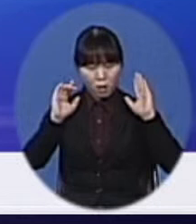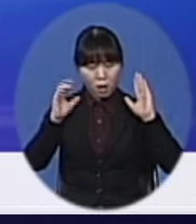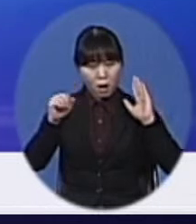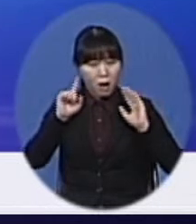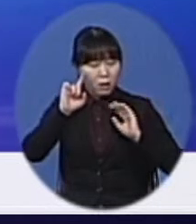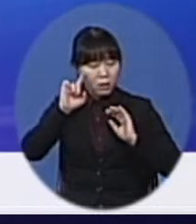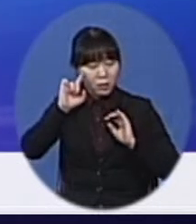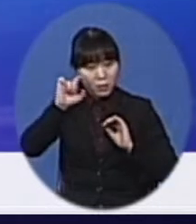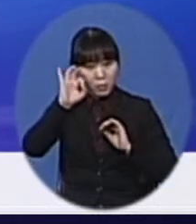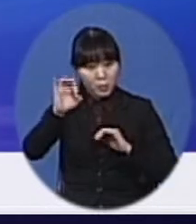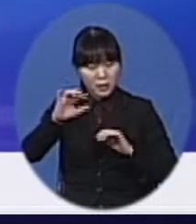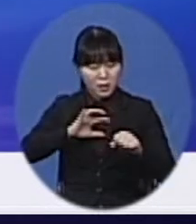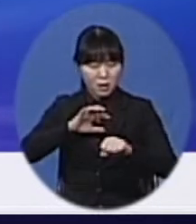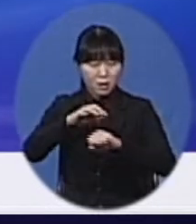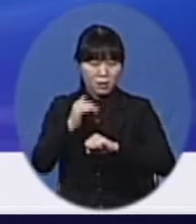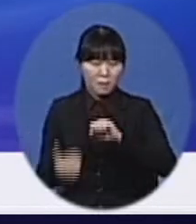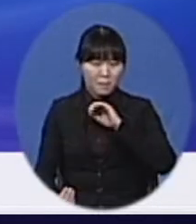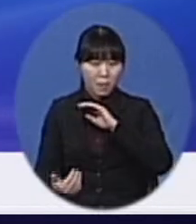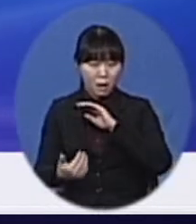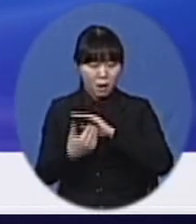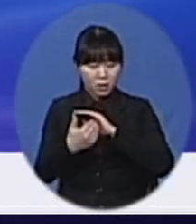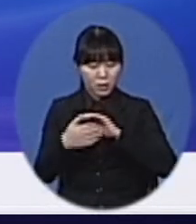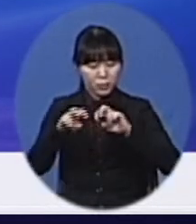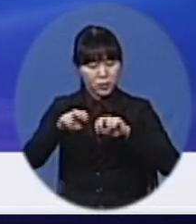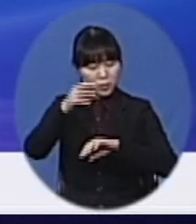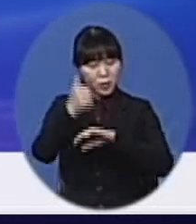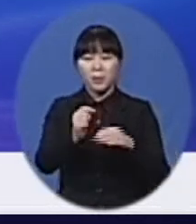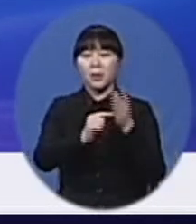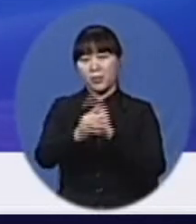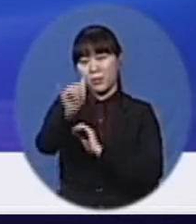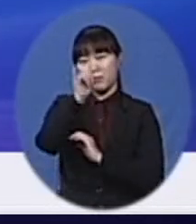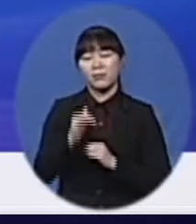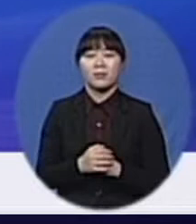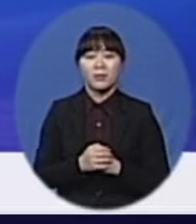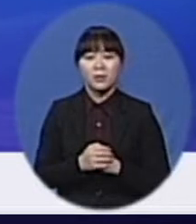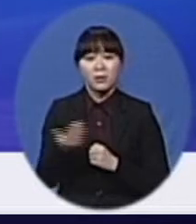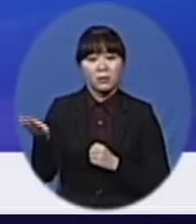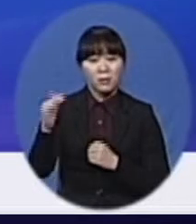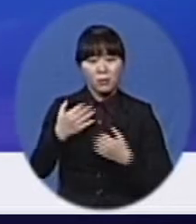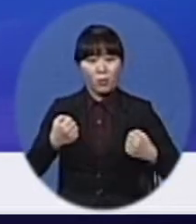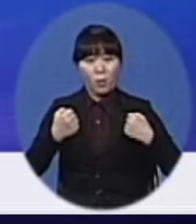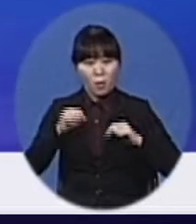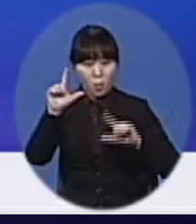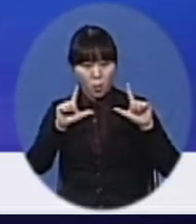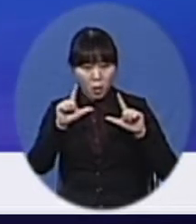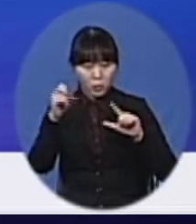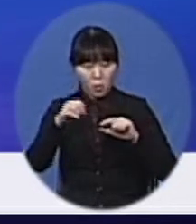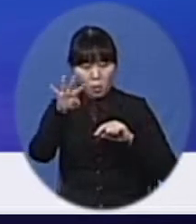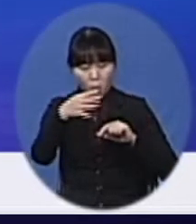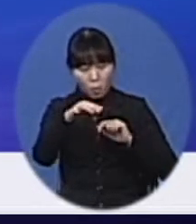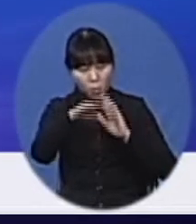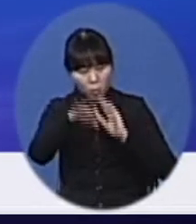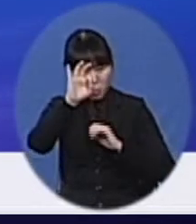받는 스트레스가 세계에서 가장 높은 수준이라는 분석 결과가 나왔는데요. 그러나 건강 상태 등의 건강